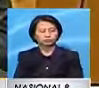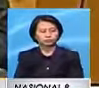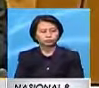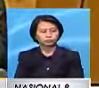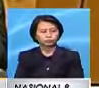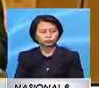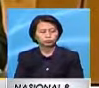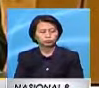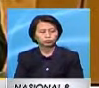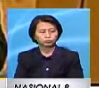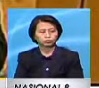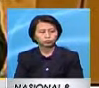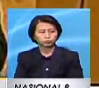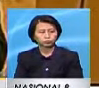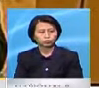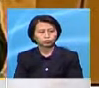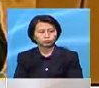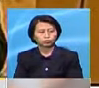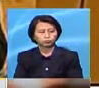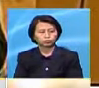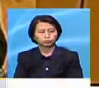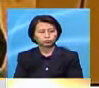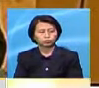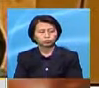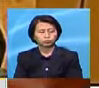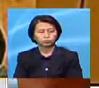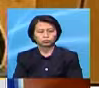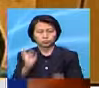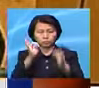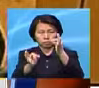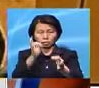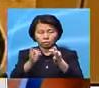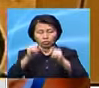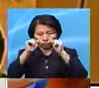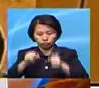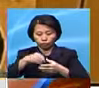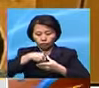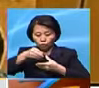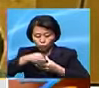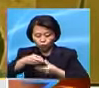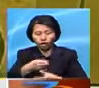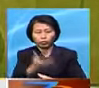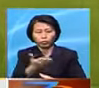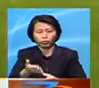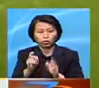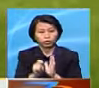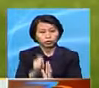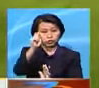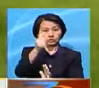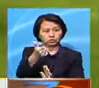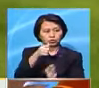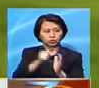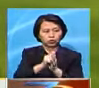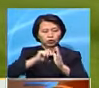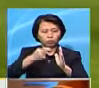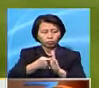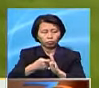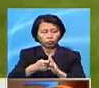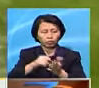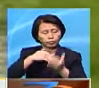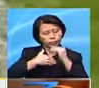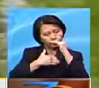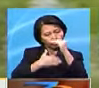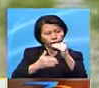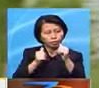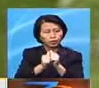pensijilan kepada penyakit Karang serta mampu menghasilkan tu tinggi dalam keadaan penggunaan air yang minimum